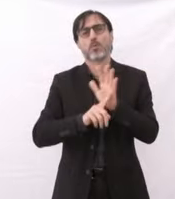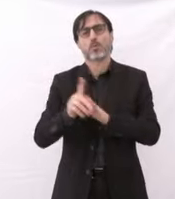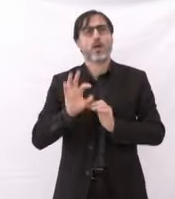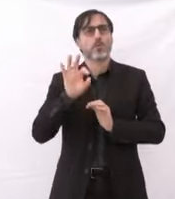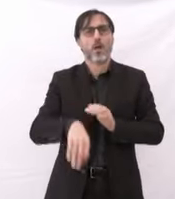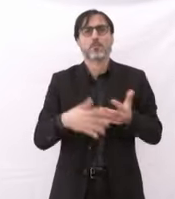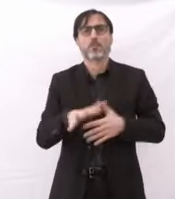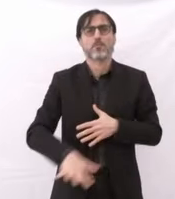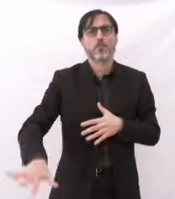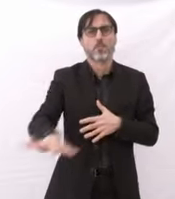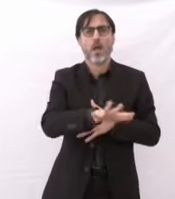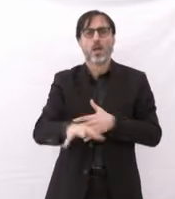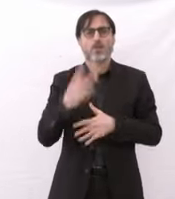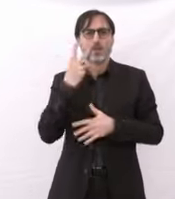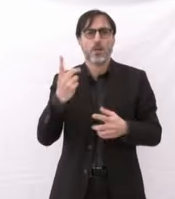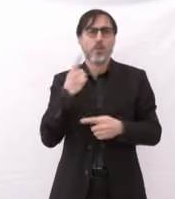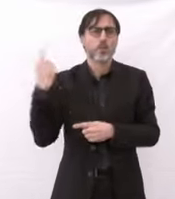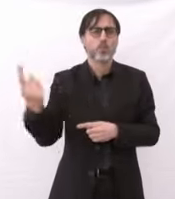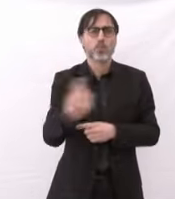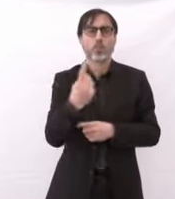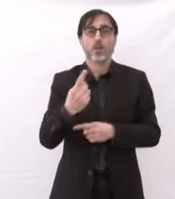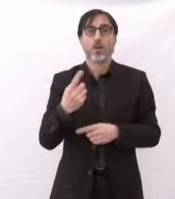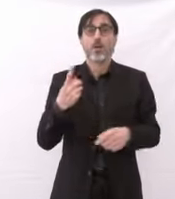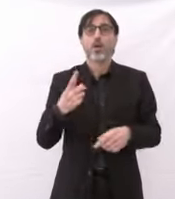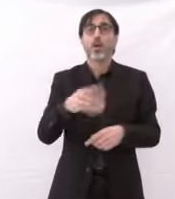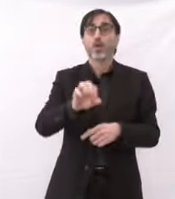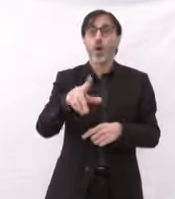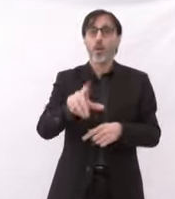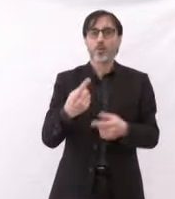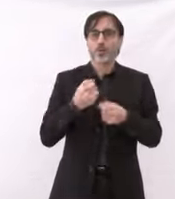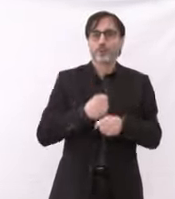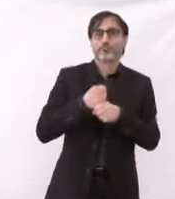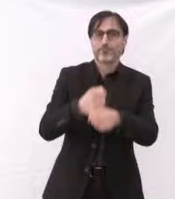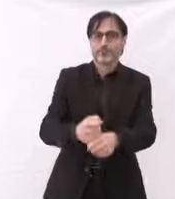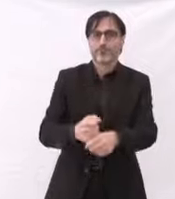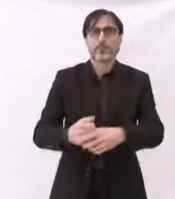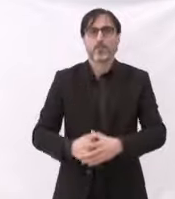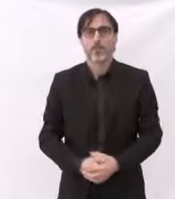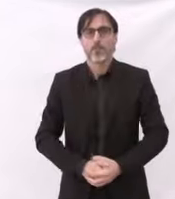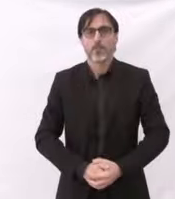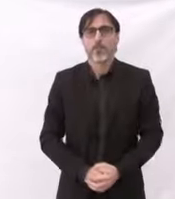in piazza sotto i nostri occhi. Don Luigi, a te.